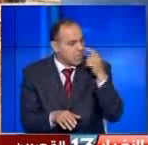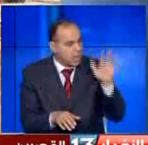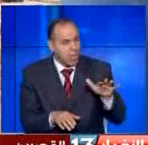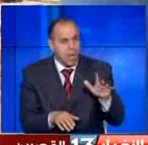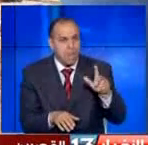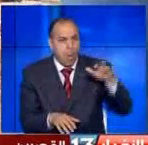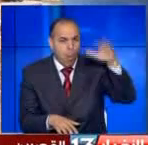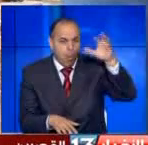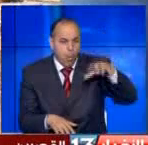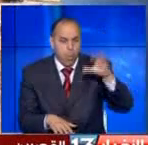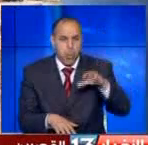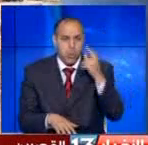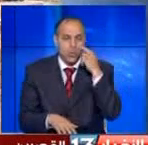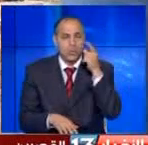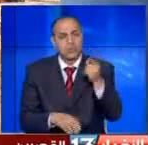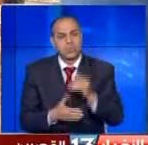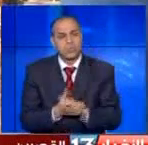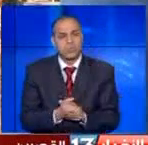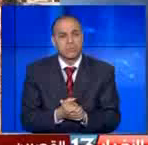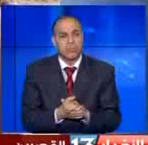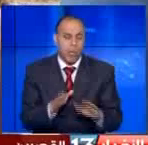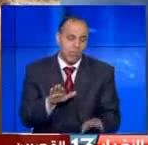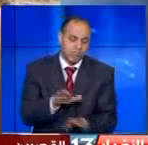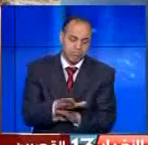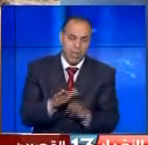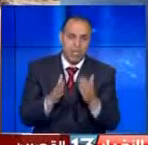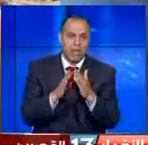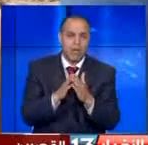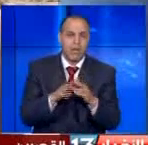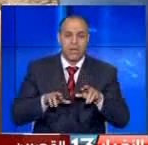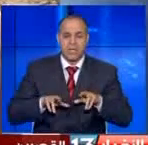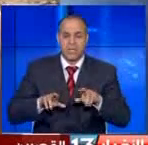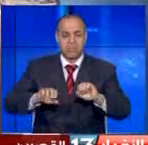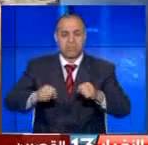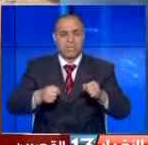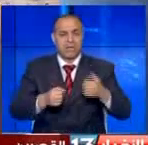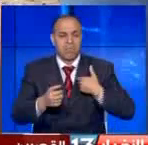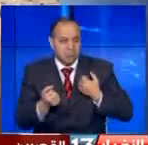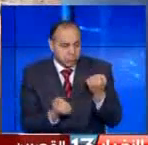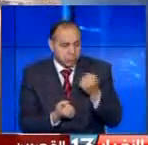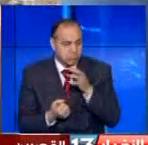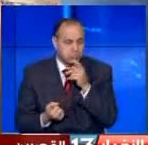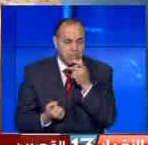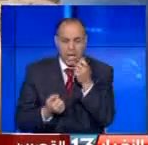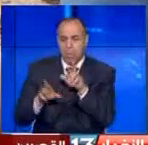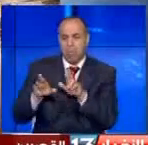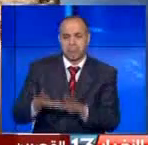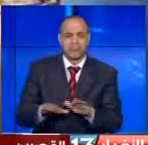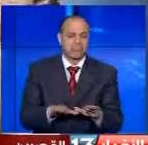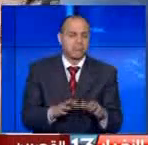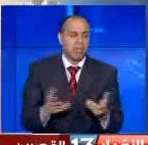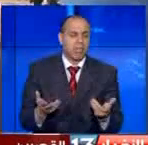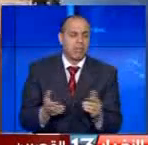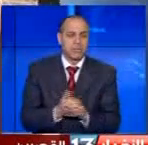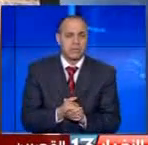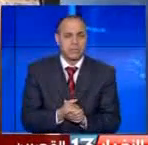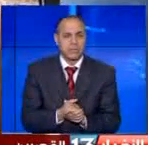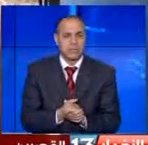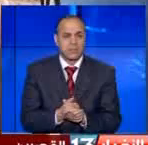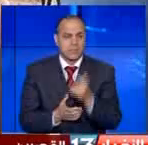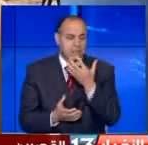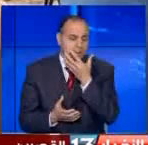الماء صب الامطار صبت هذه الكل سرت تحت الديار. كياس مسكر، الواحد على رجليه ما يتعداش، الكرعه ما تتعداش، حتى